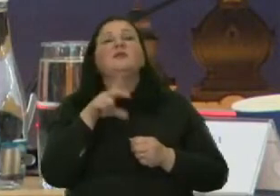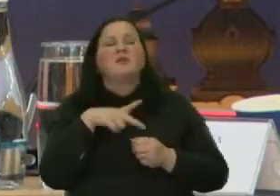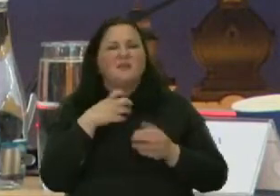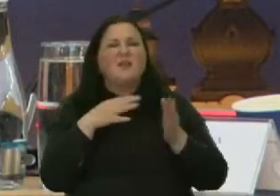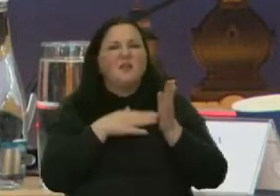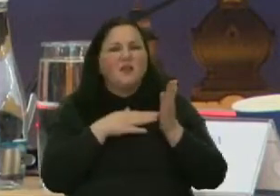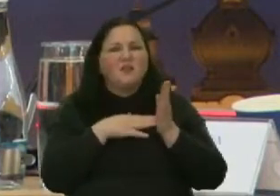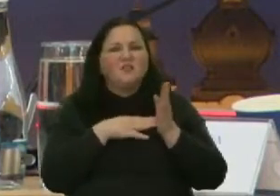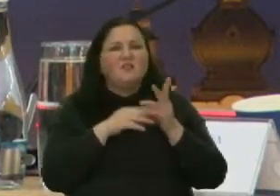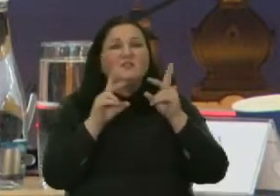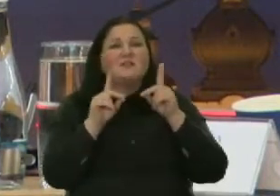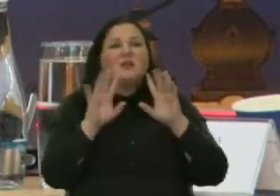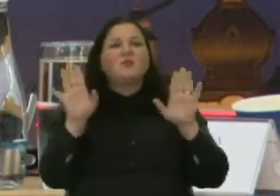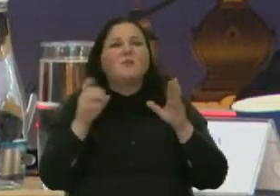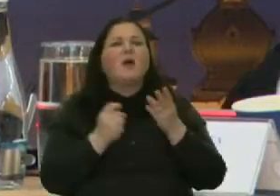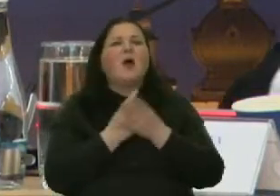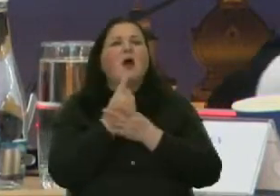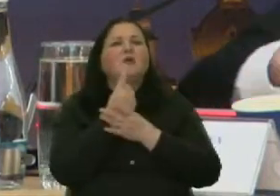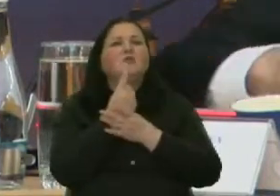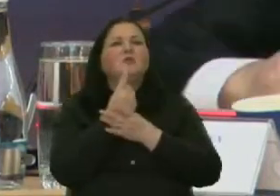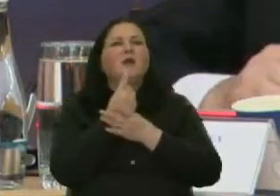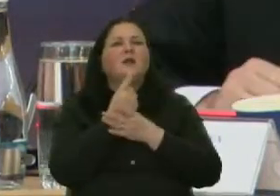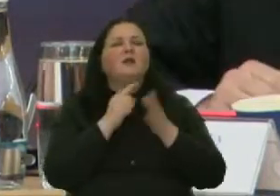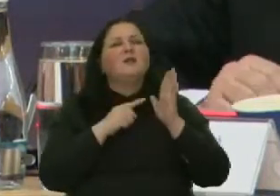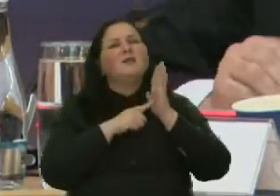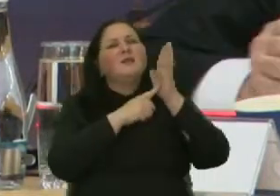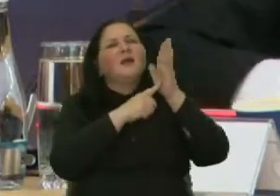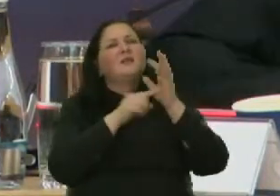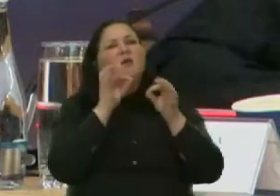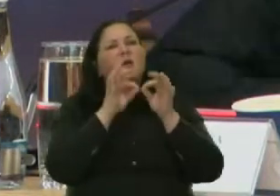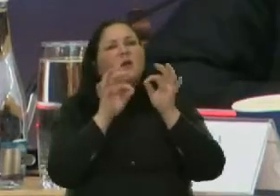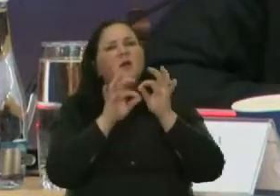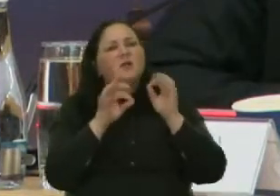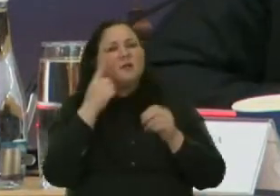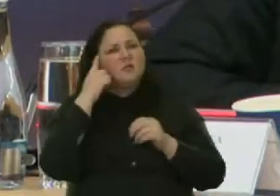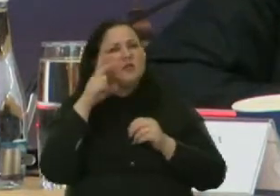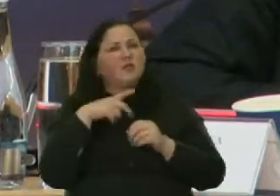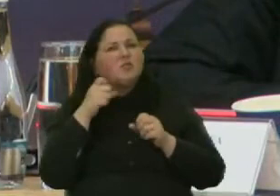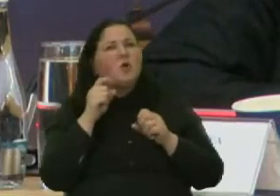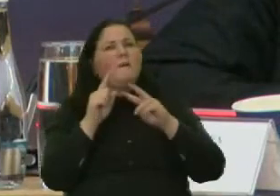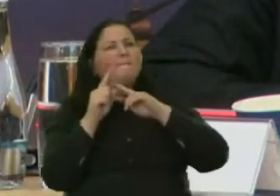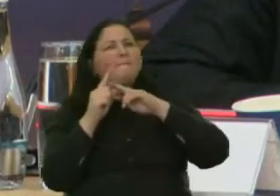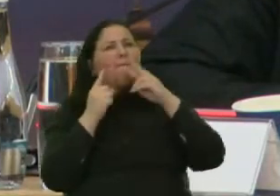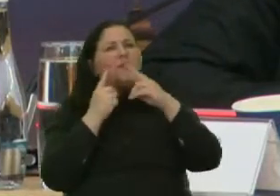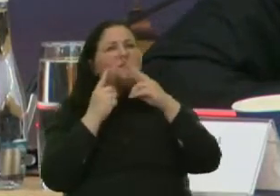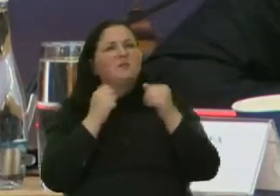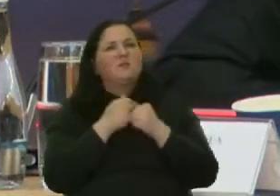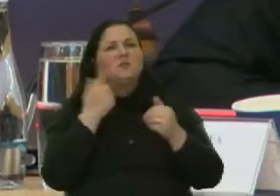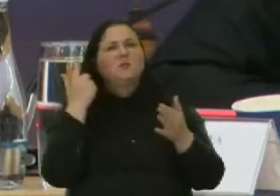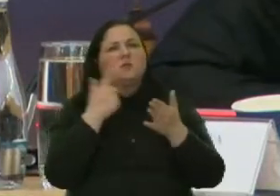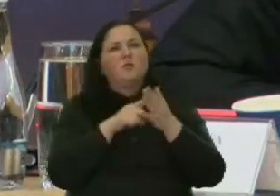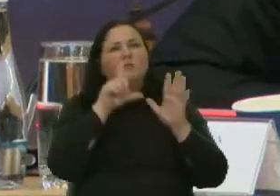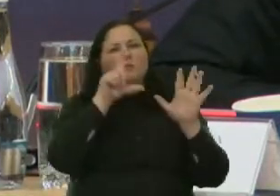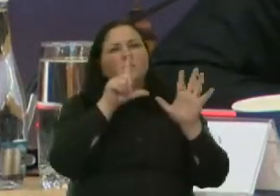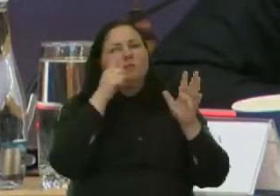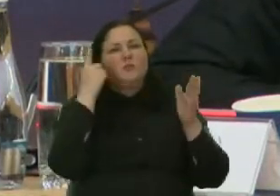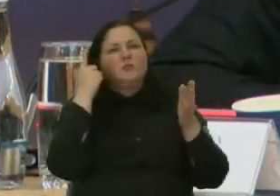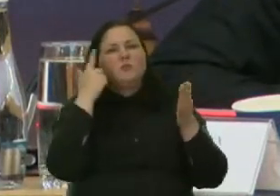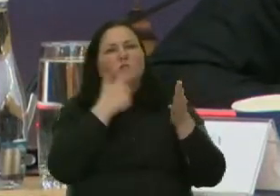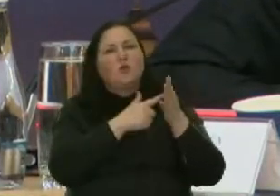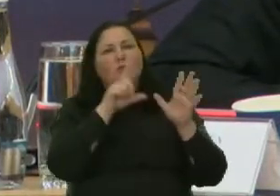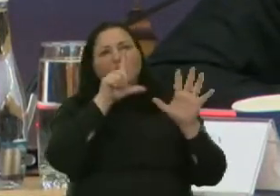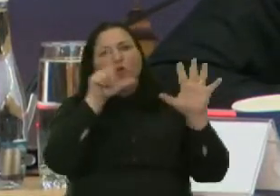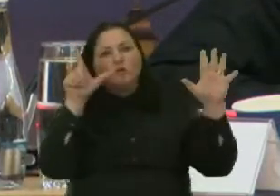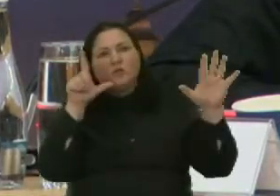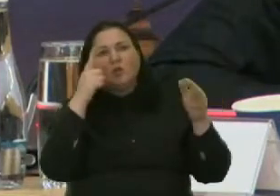e necesară acolo trebuie doar actualizat indicatorii tehnicul Economic și stul dezabilitate când știi că există o perspectivă 2027 2024 următor 2034